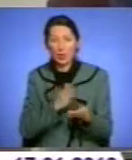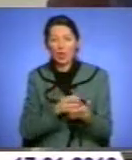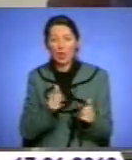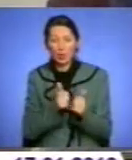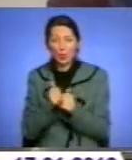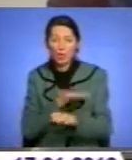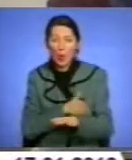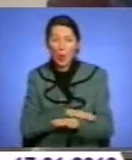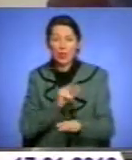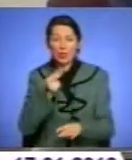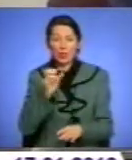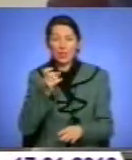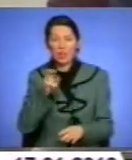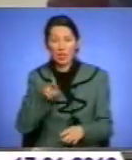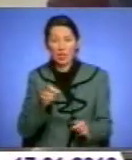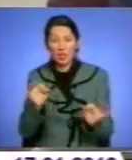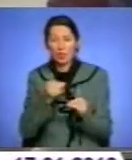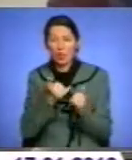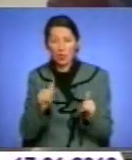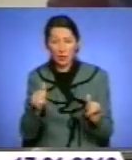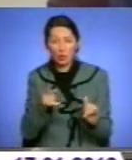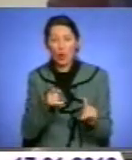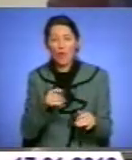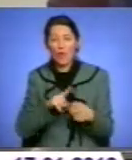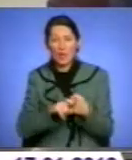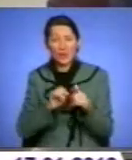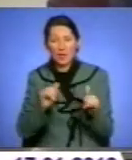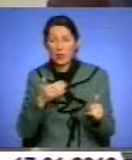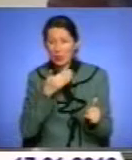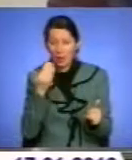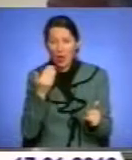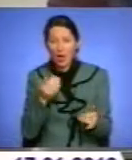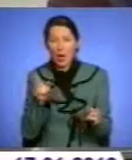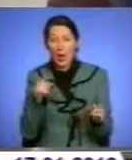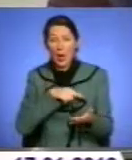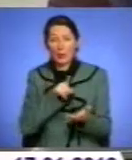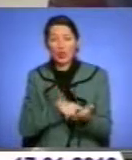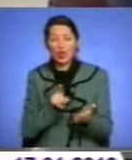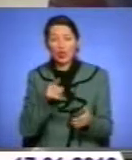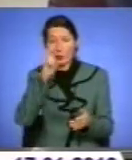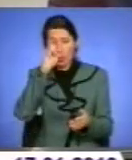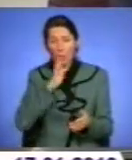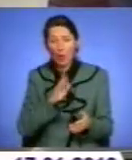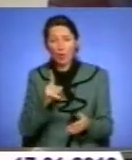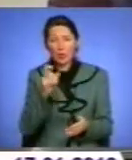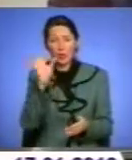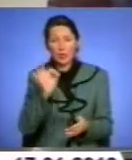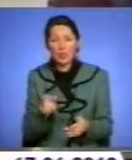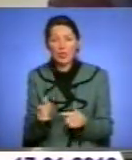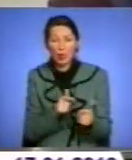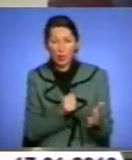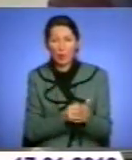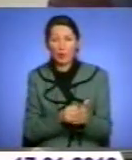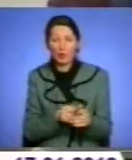в сезонній епідемії немає. Питання в тому, щоб країна 100% була до неї готова. Нагадаю, що на початку зими я